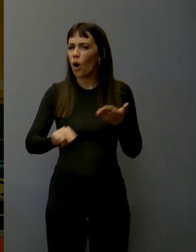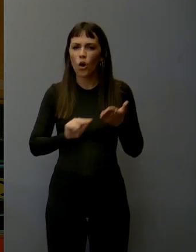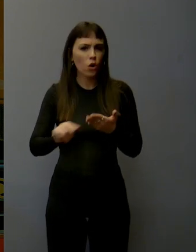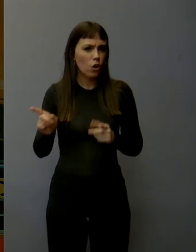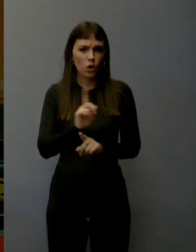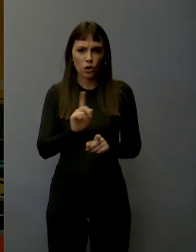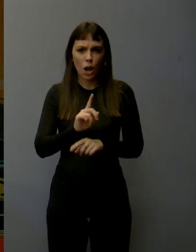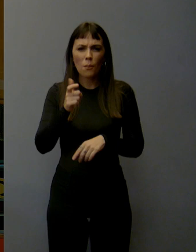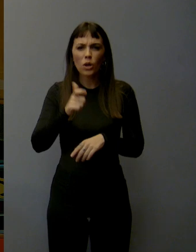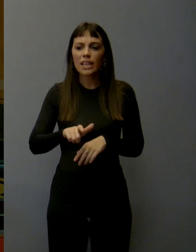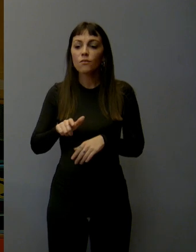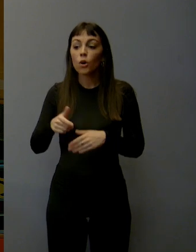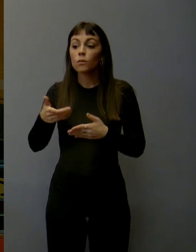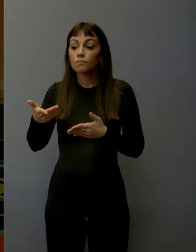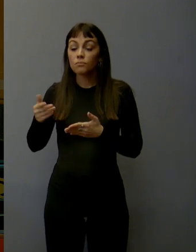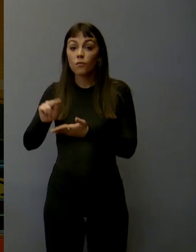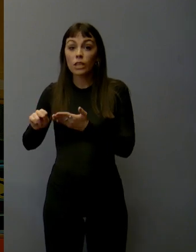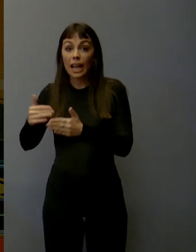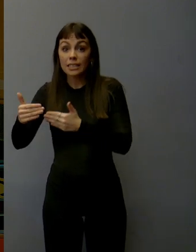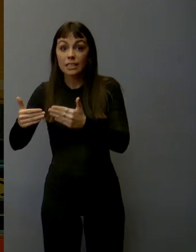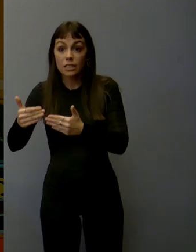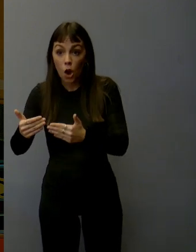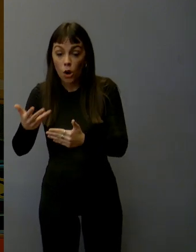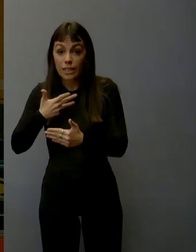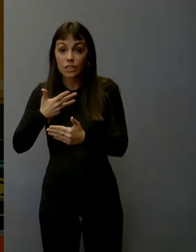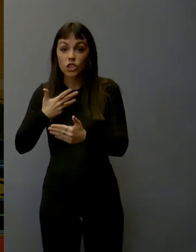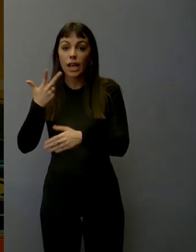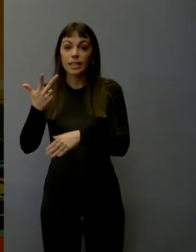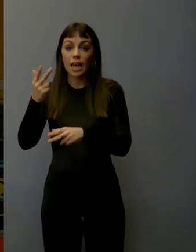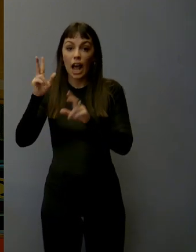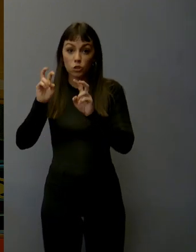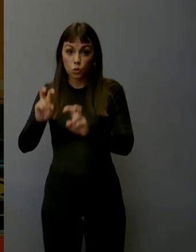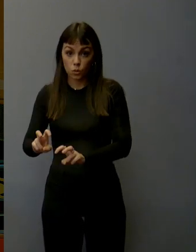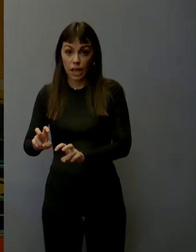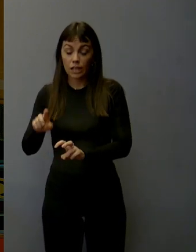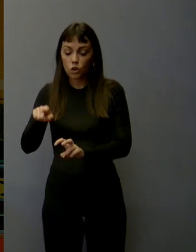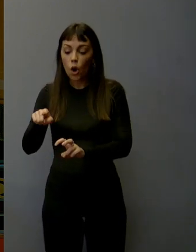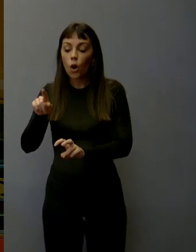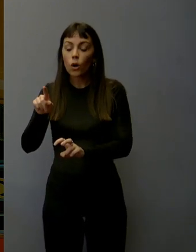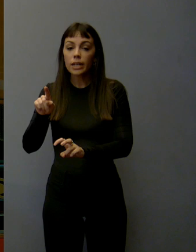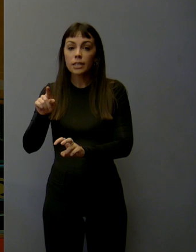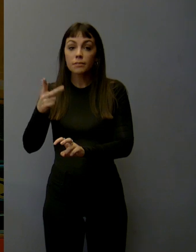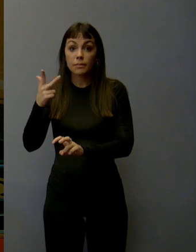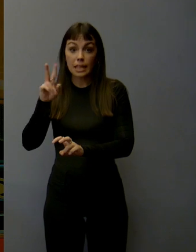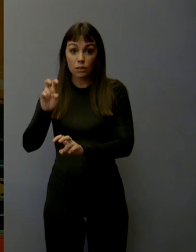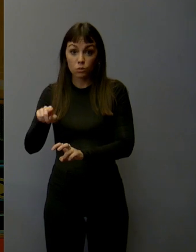tre scrutatori che sono stati designati che stanno verificando la correttezza della votazione